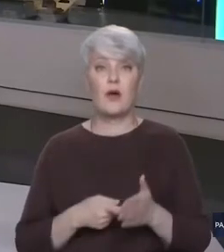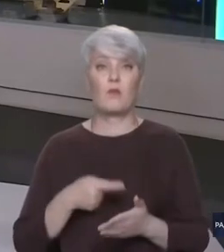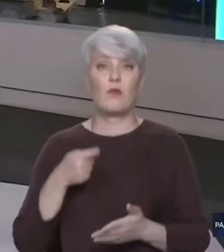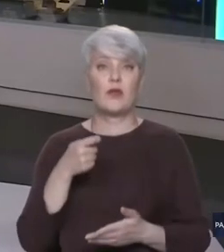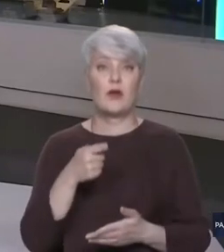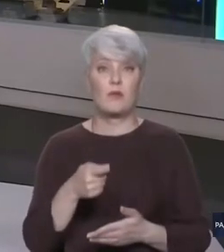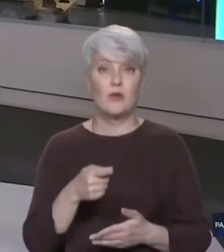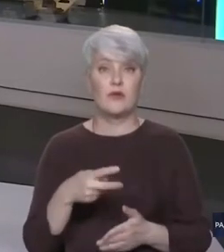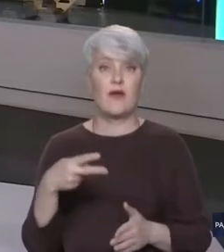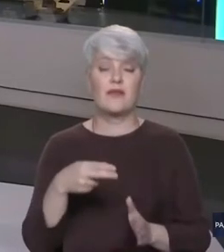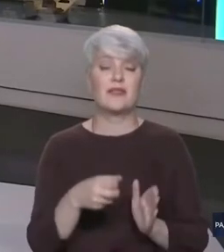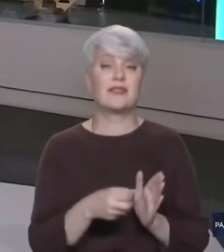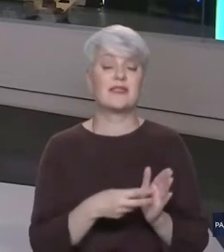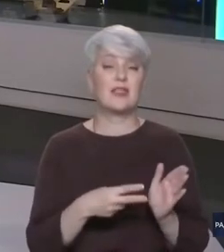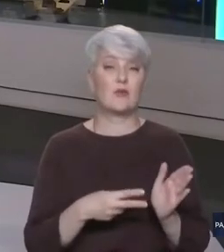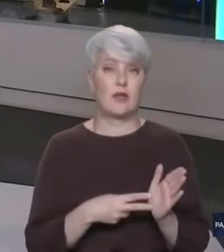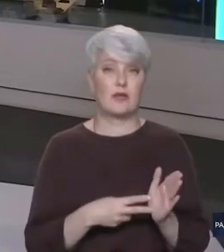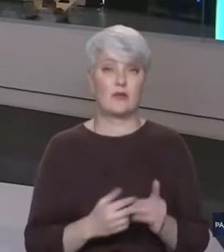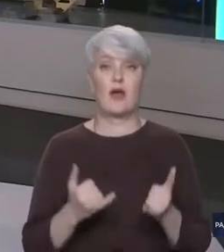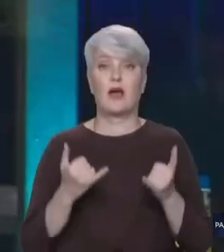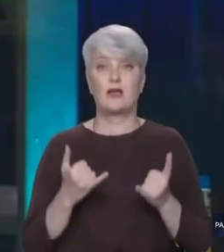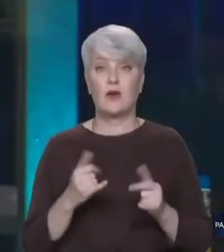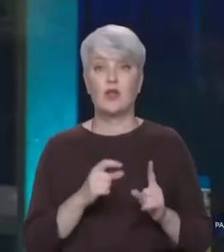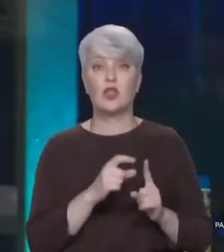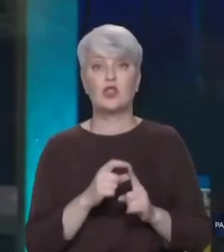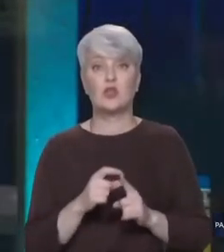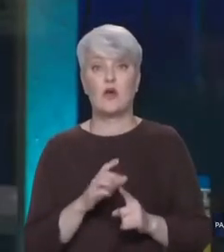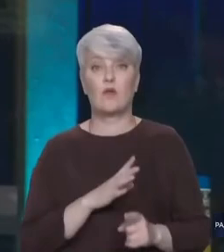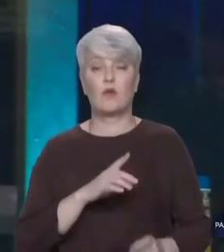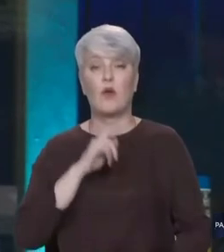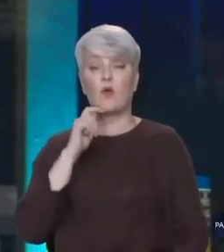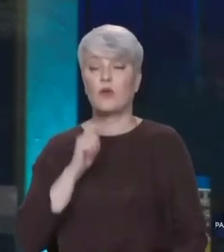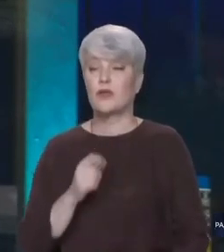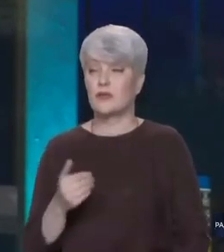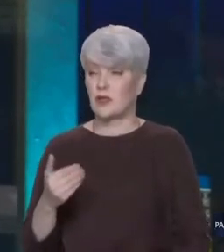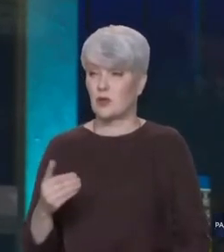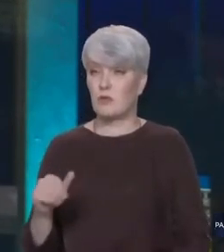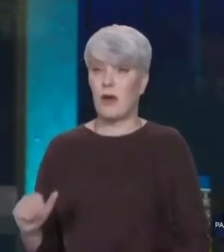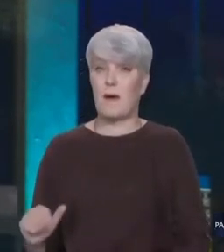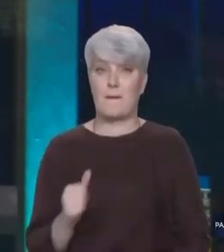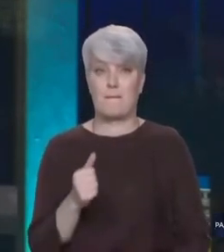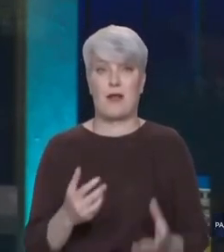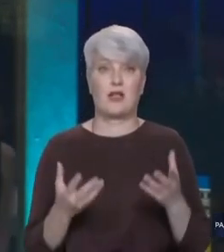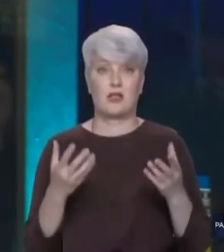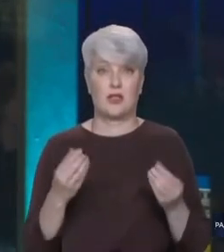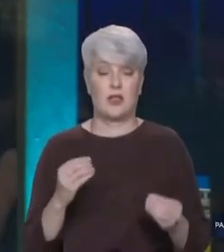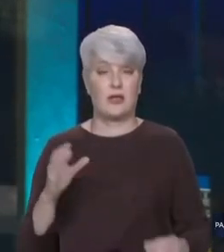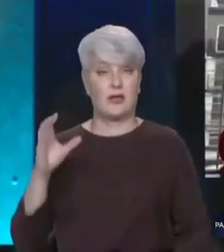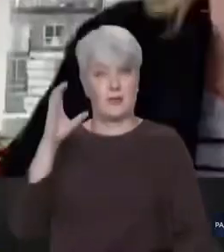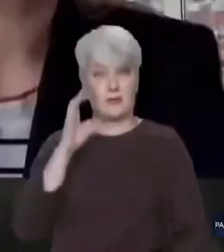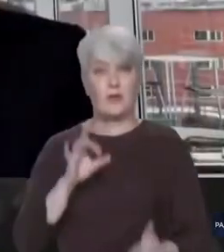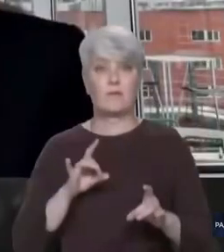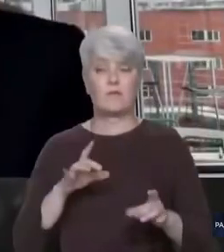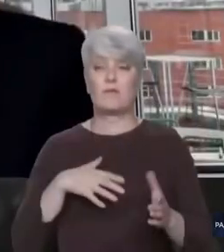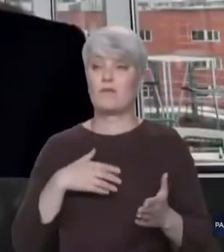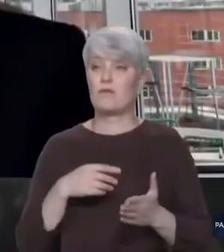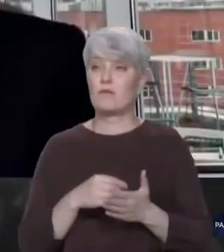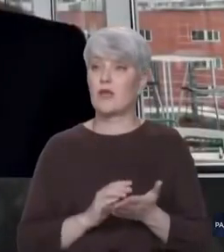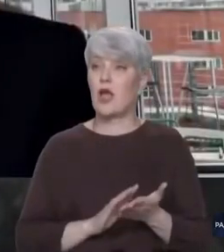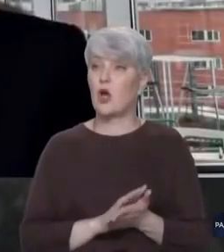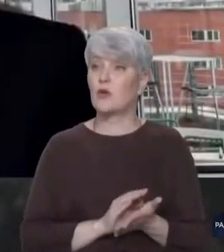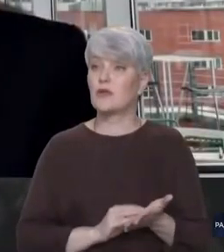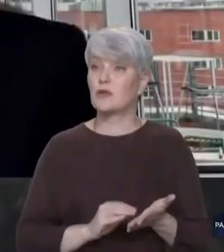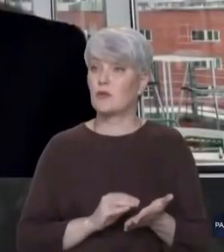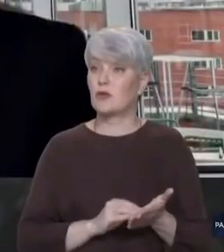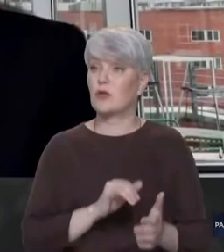сьогодні слово Ну тоді мала українська сторона про перший день слухань розкаже власне кореспондентка укрінформу